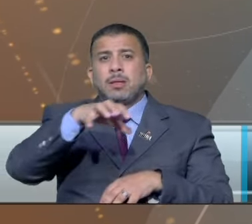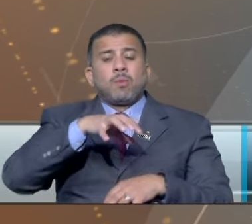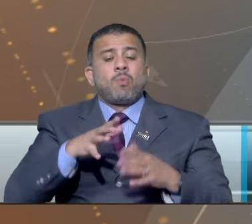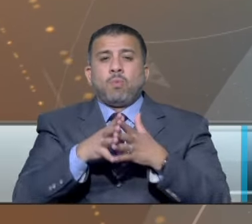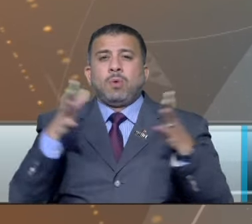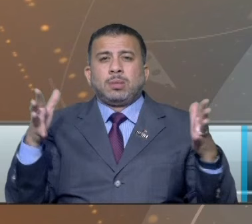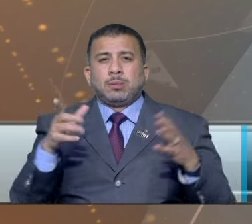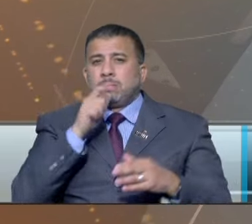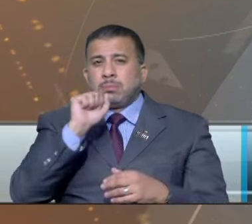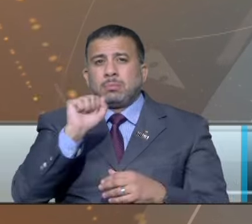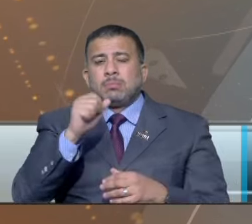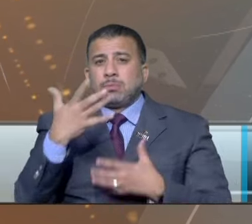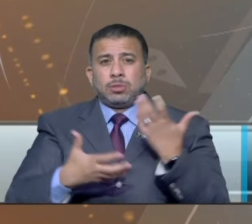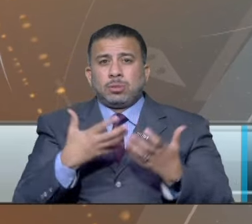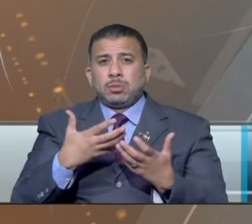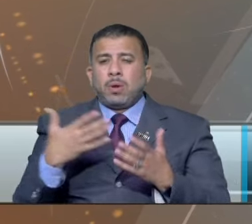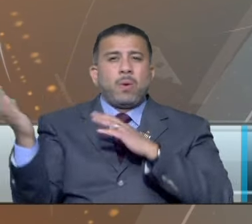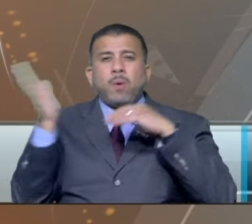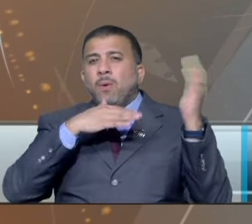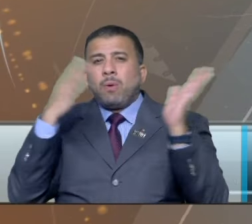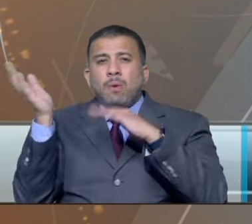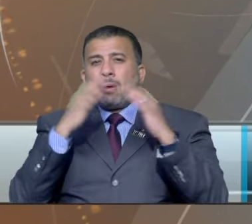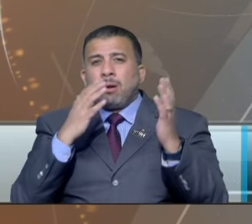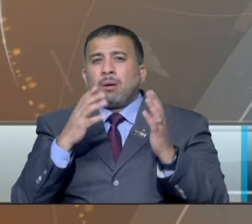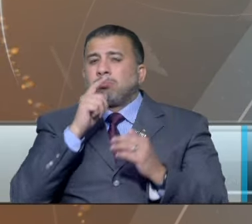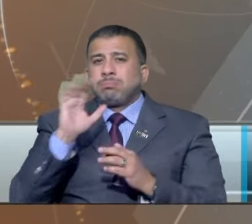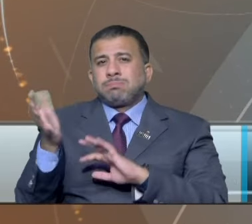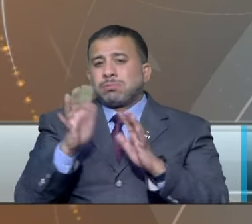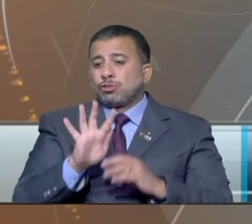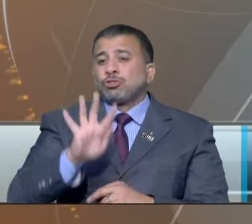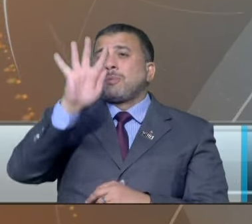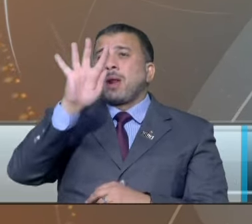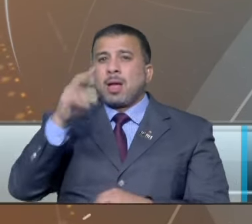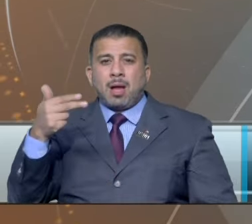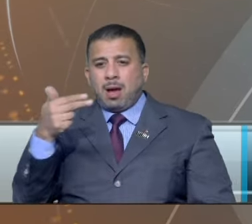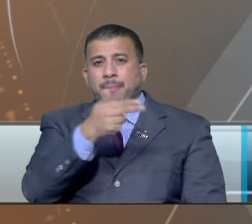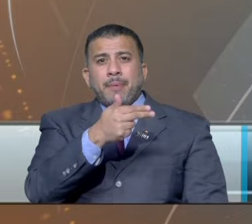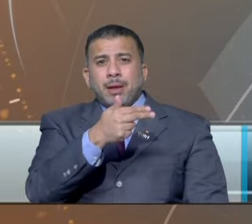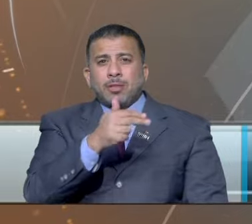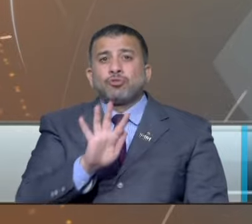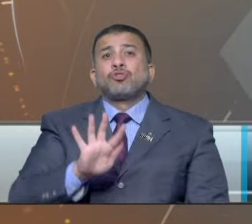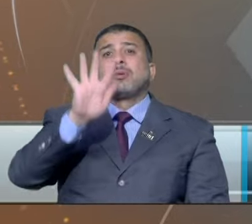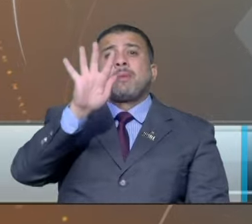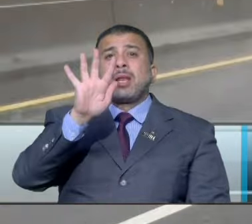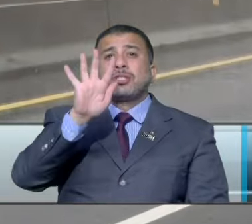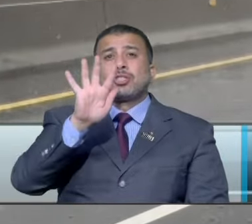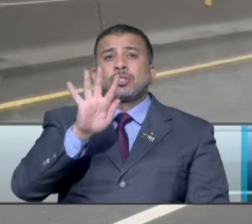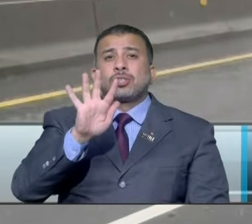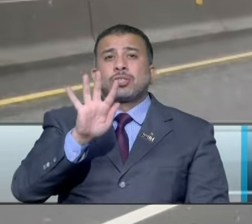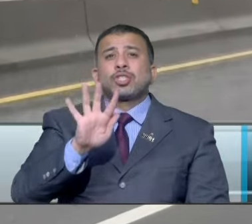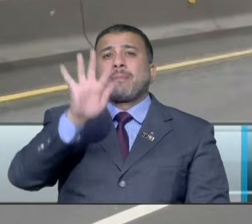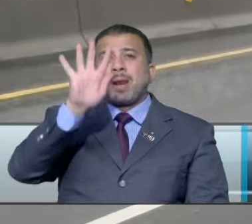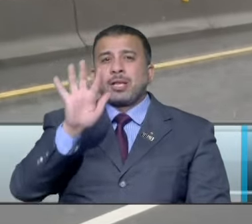واسعه وتتميز بنشاط رياحها وتقلبها بين شماليه غربيه وشمالي وشمال